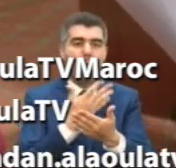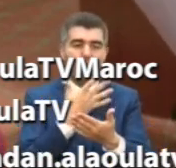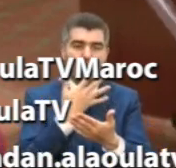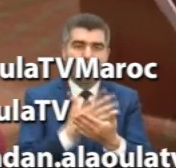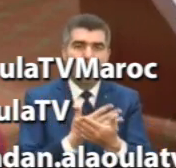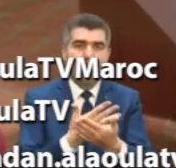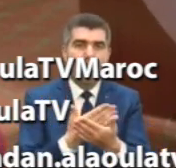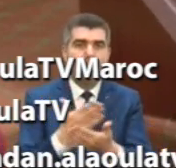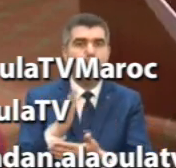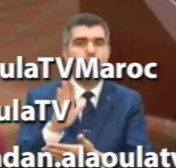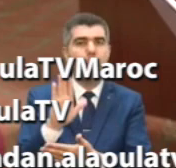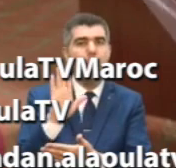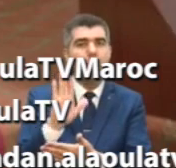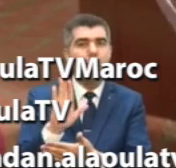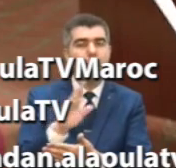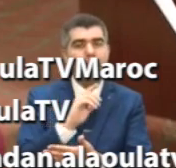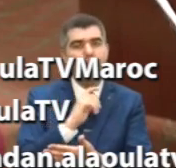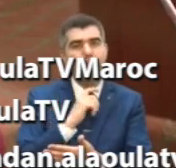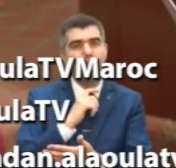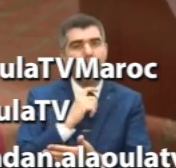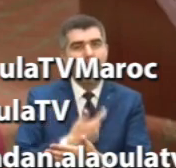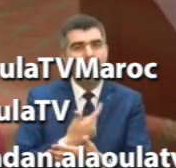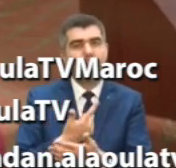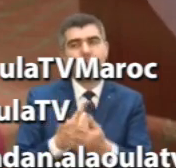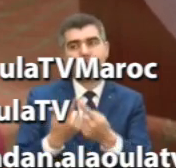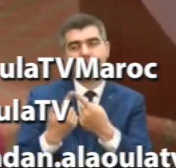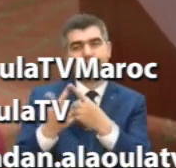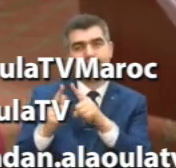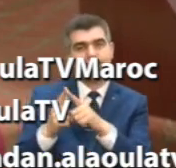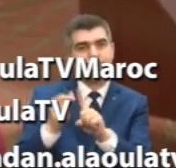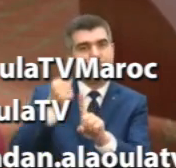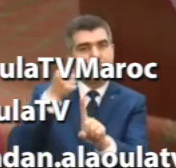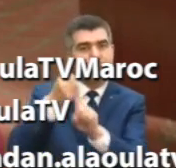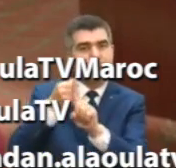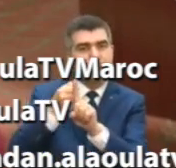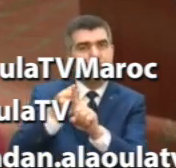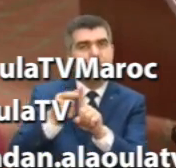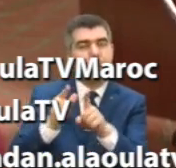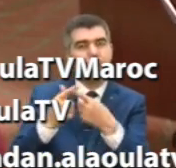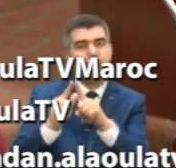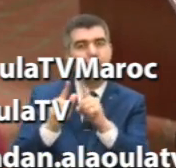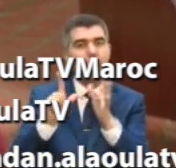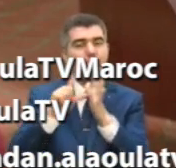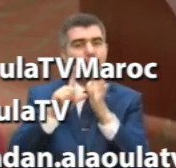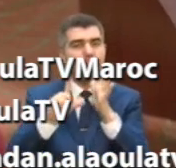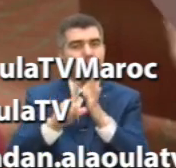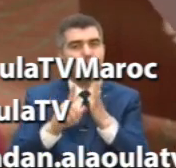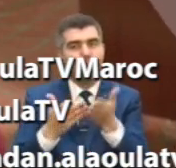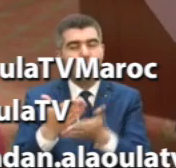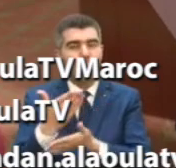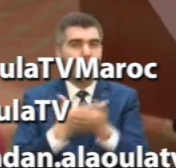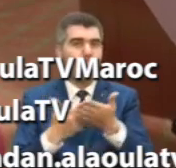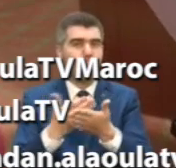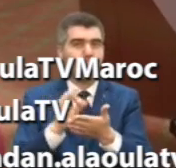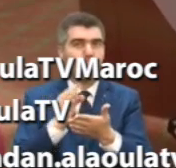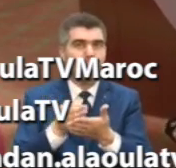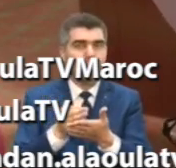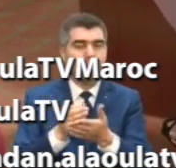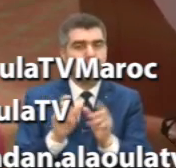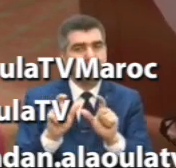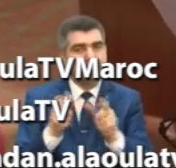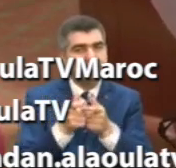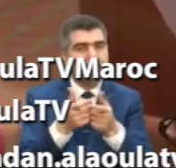والموثقين والمحامين. وفي هذا الاطار تمت واحد العدد ديال الجهود منها التشريعيه والتنظيميه، وبتعاون